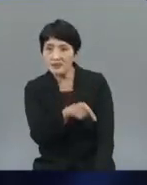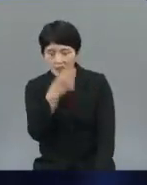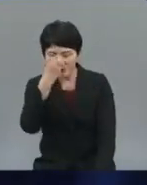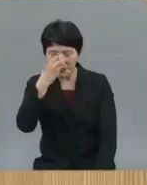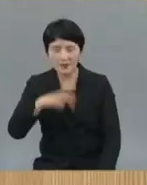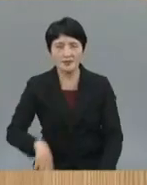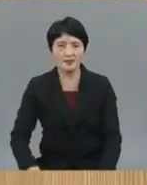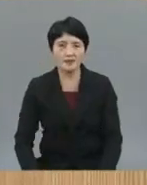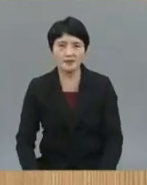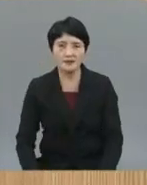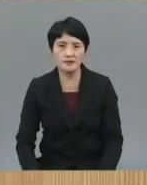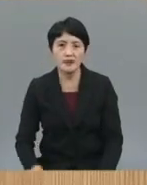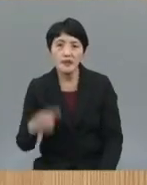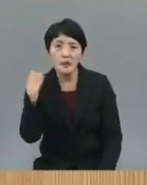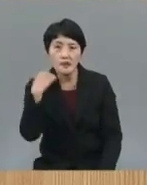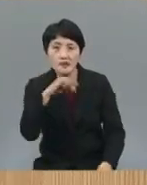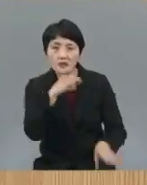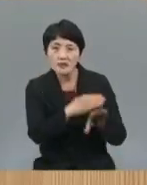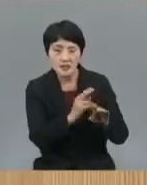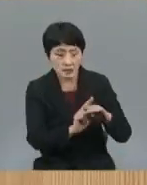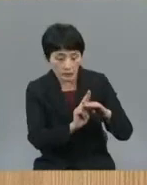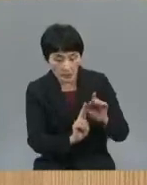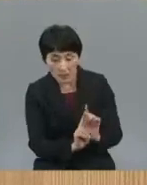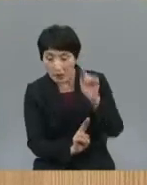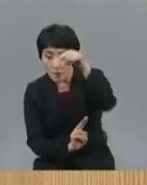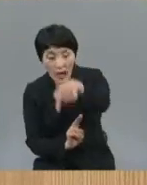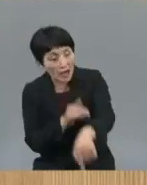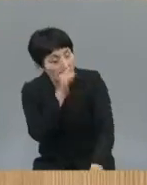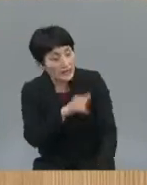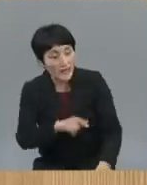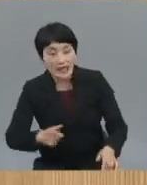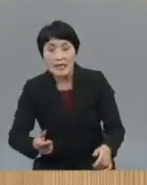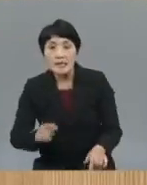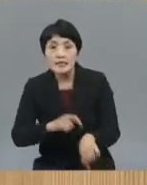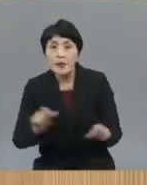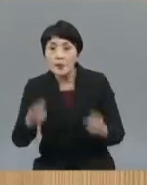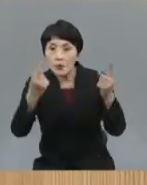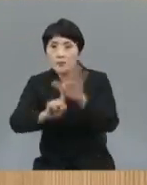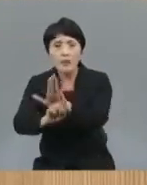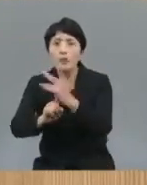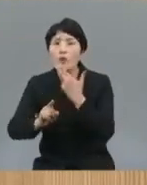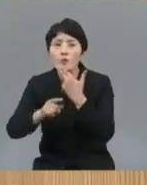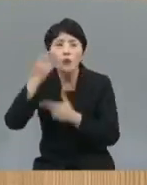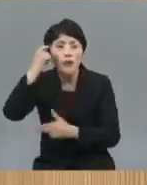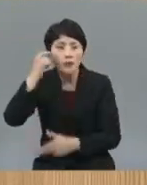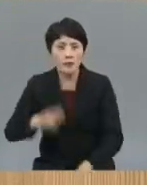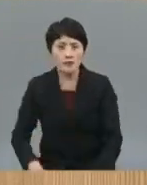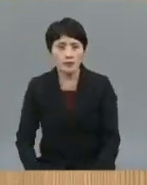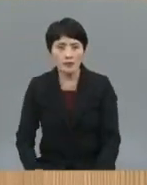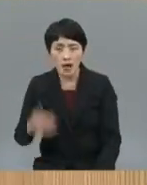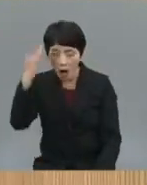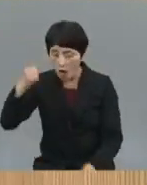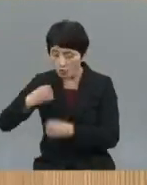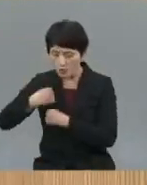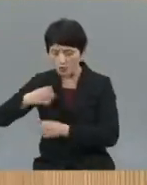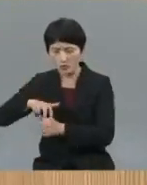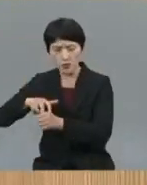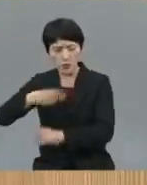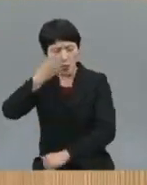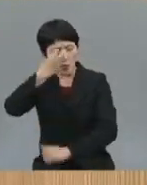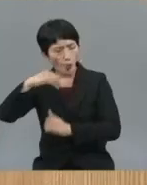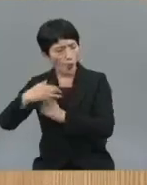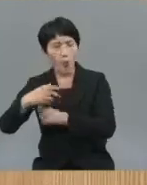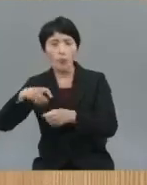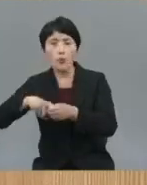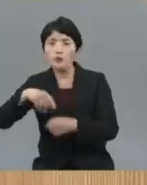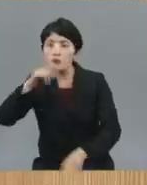巡航ミサイルは弾道ミサイルとは異なり国連安全保障理事会の決議違反に相当しないため情報